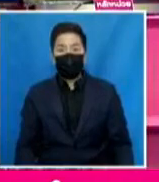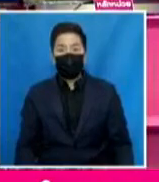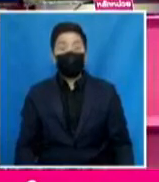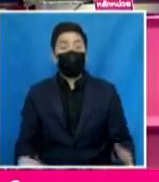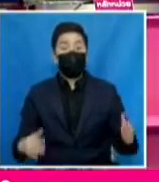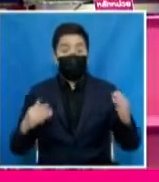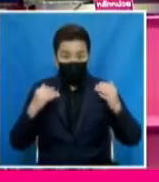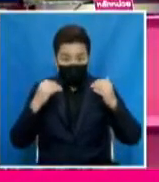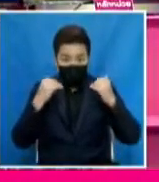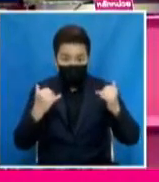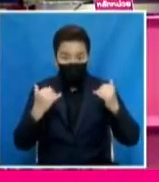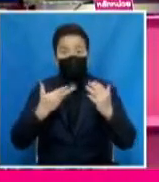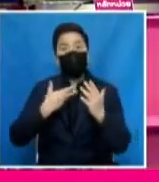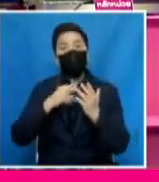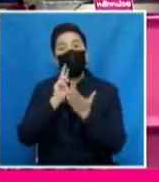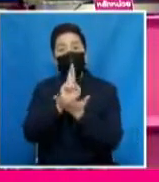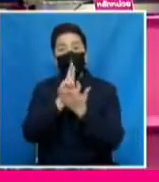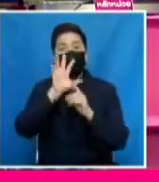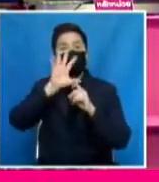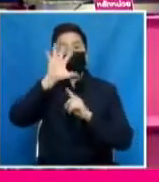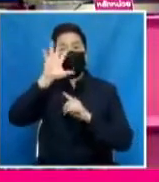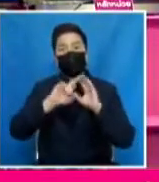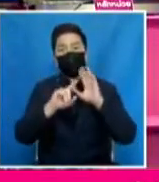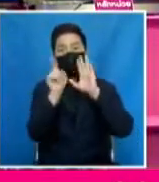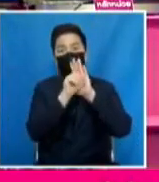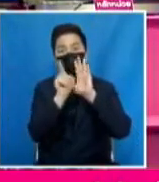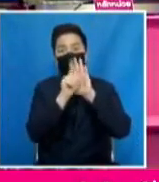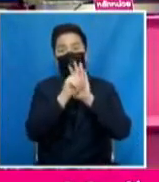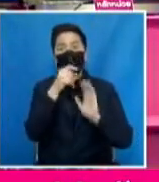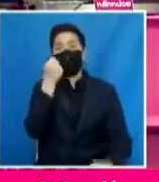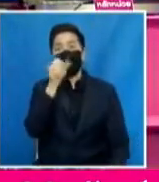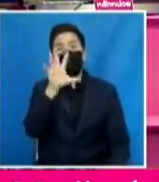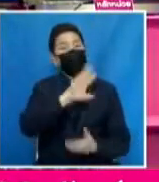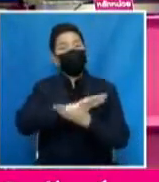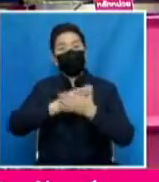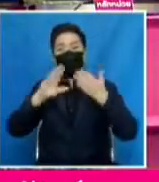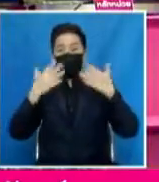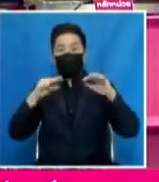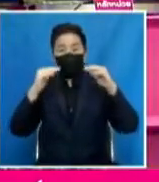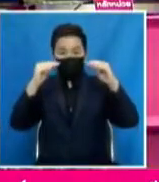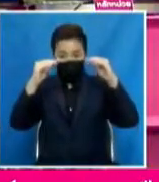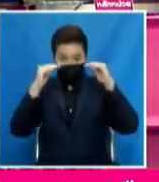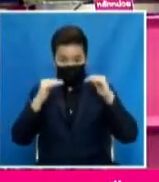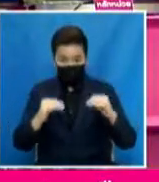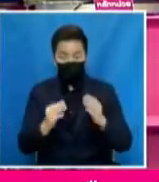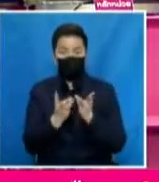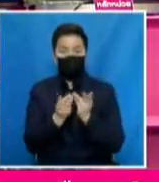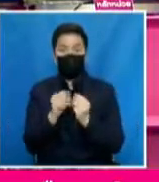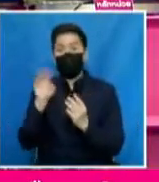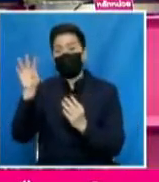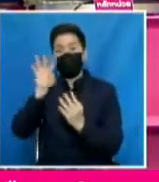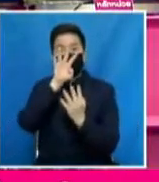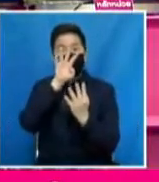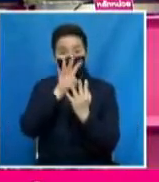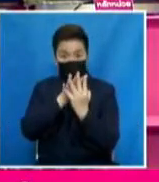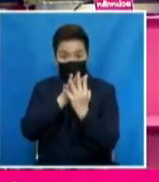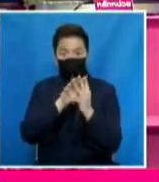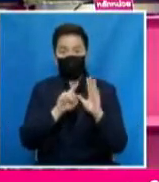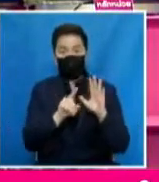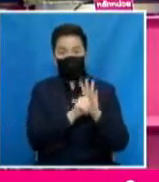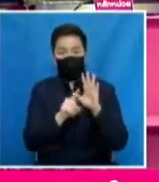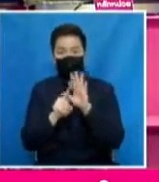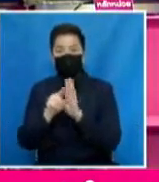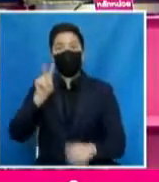ได้ทำการออกรางวัลอันดับที่5ครบทั้ง15ครั้งแล้วต่อไปจะทำการออกรางวัลอันดับเลขท้าย4ตัวออก2